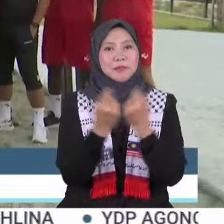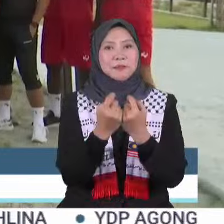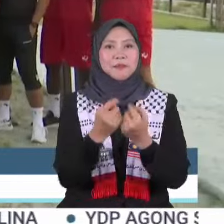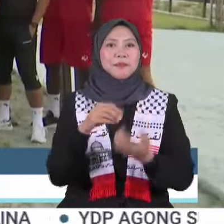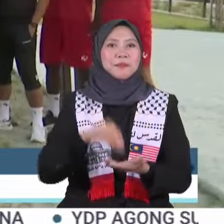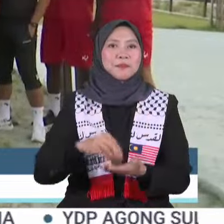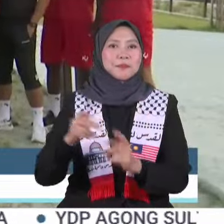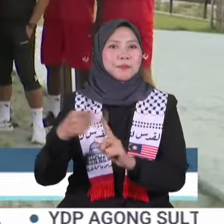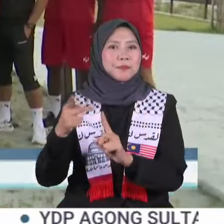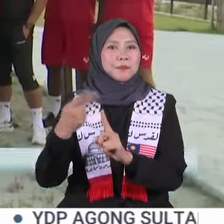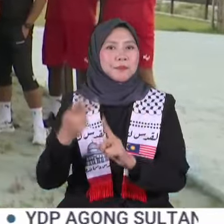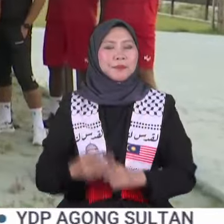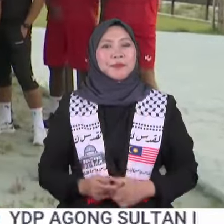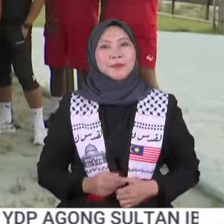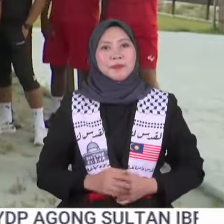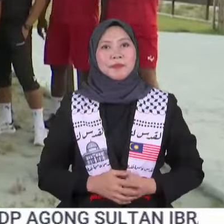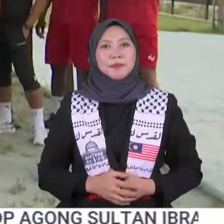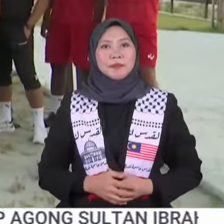Waterpark Penang.